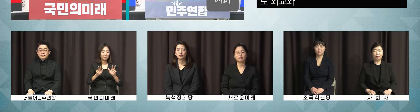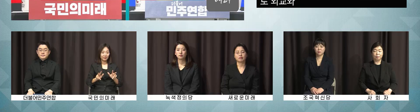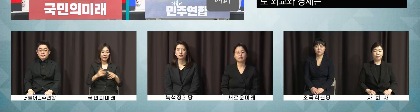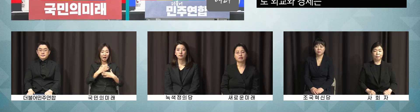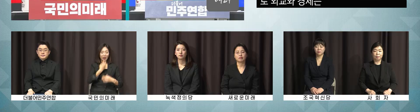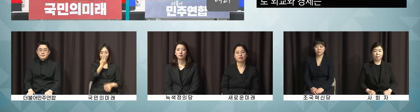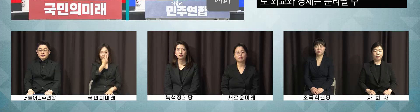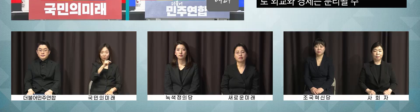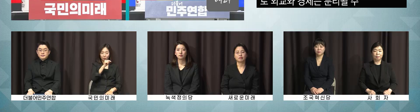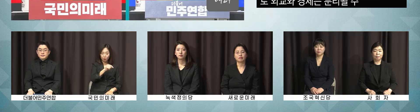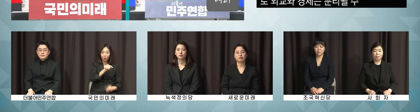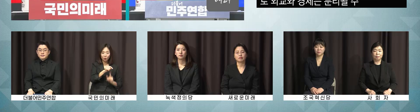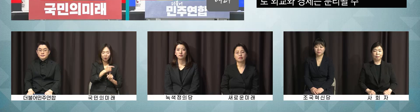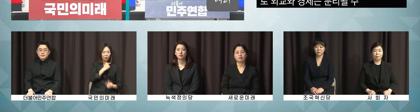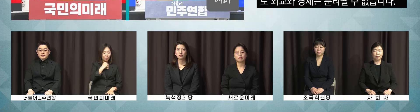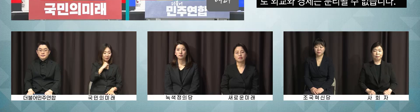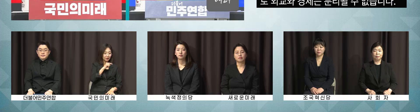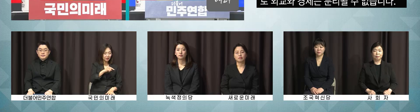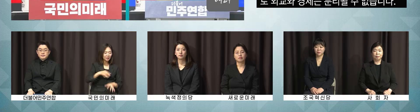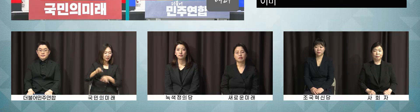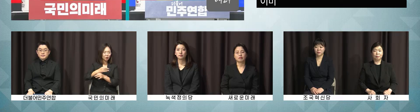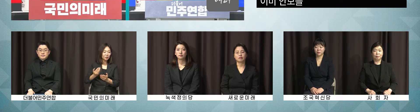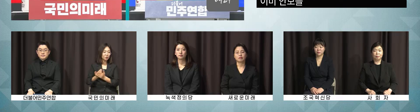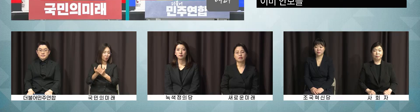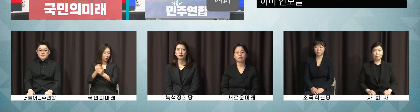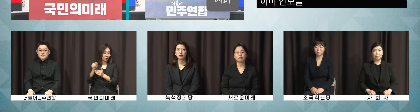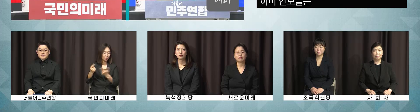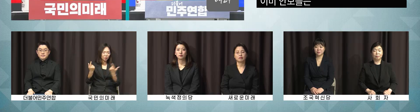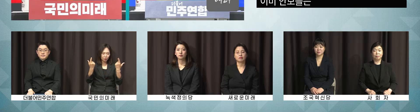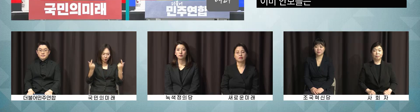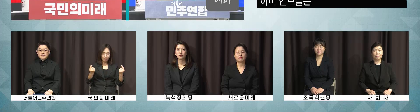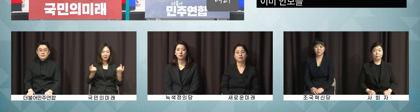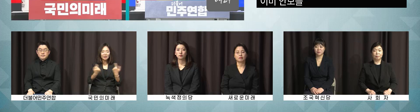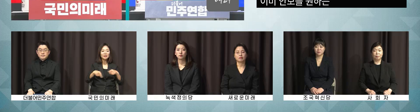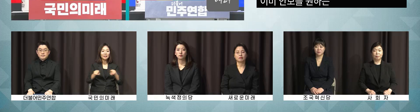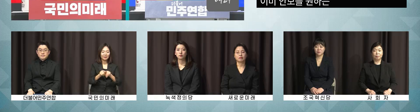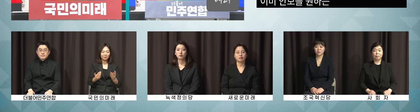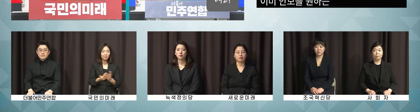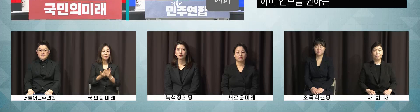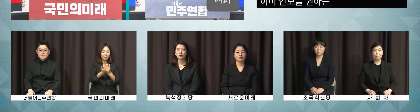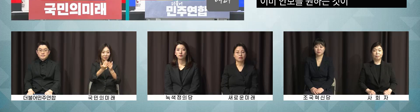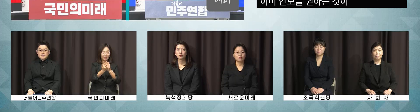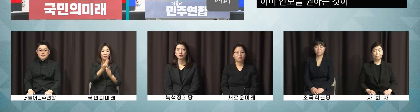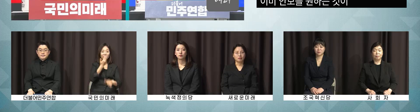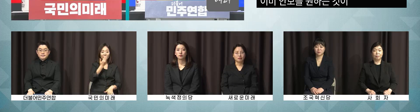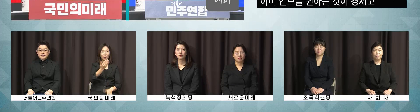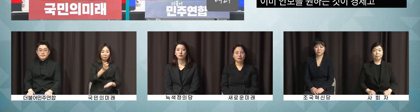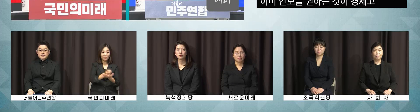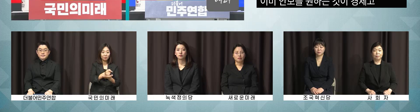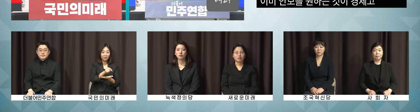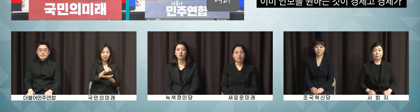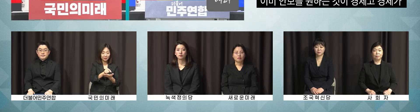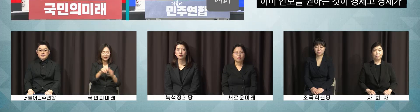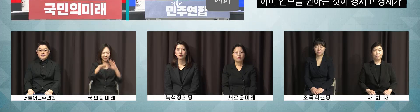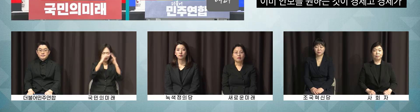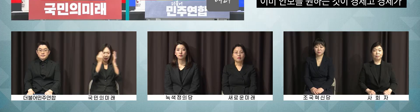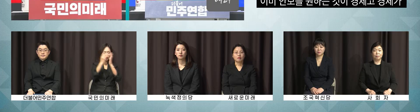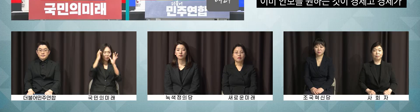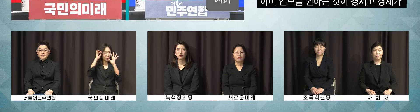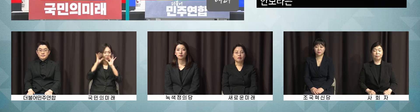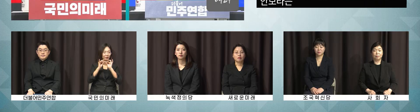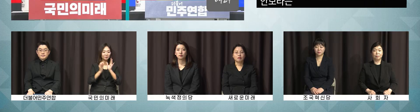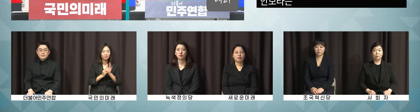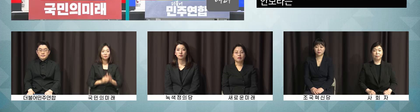이 안보를 원하는 것이 곧 경제요, 경제를 하는 것이 곧 안보이다라고 하는 원칙이 이미 설립이 된 것이다